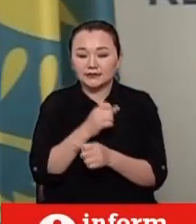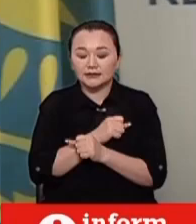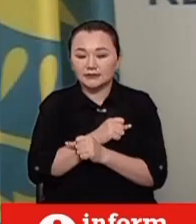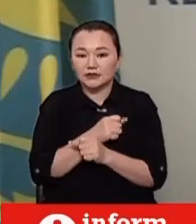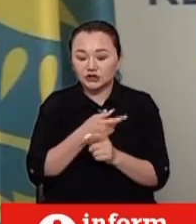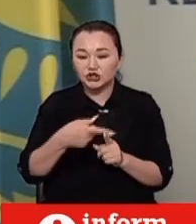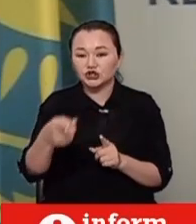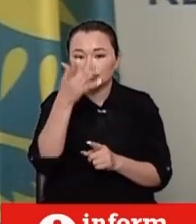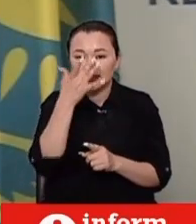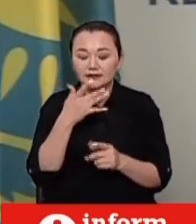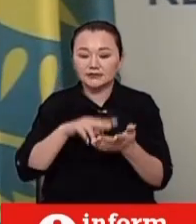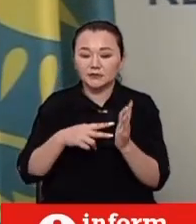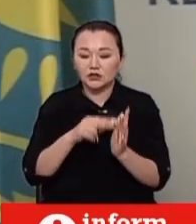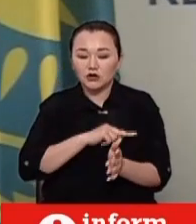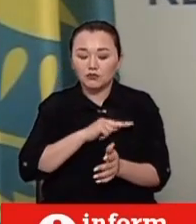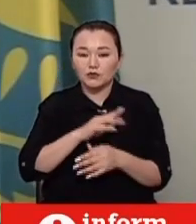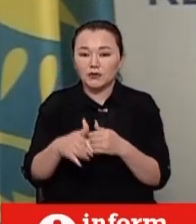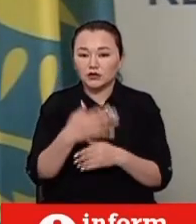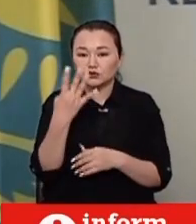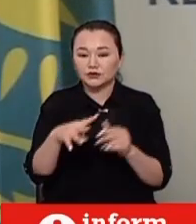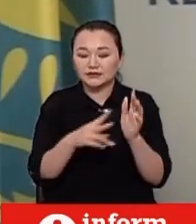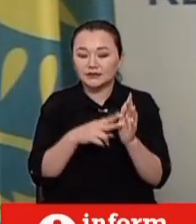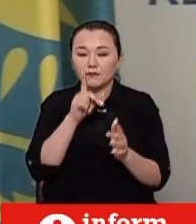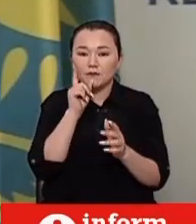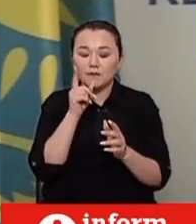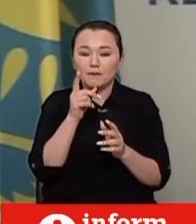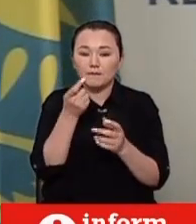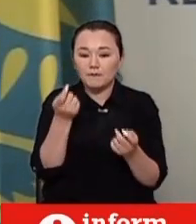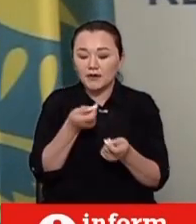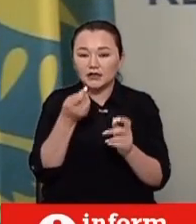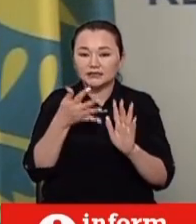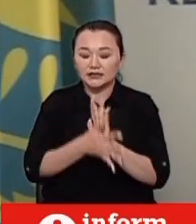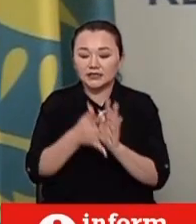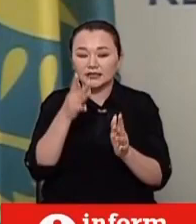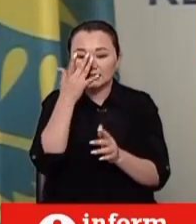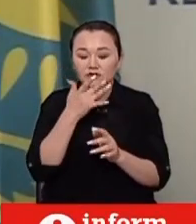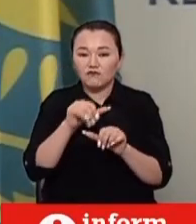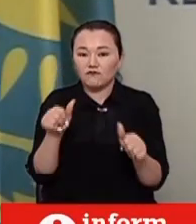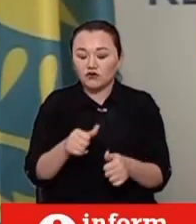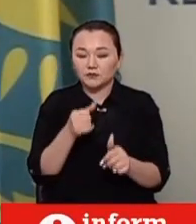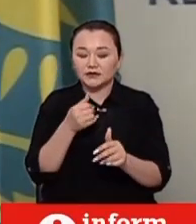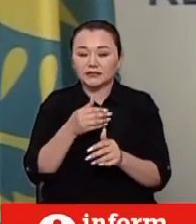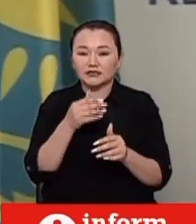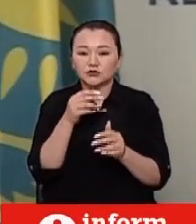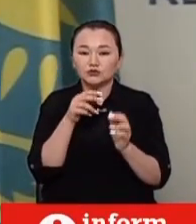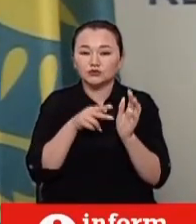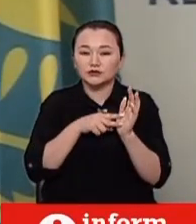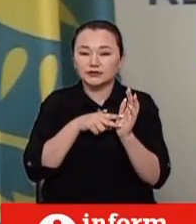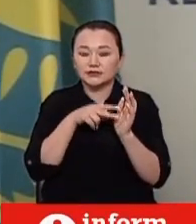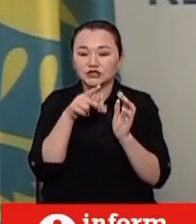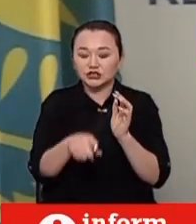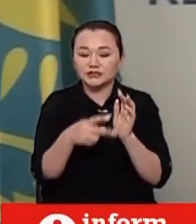В течение лета запланирована работа порядка 47 малозатратных форм летнего отдыха детей с участием 1700 детей.